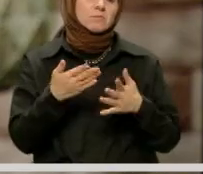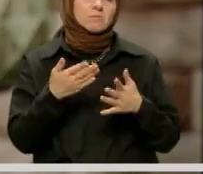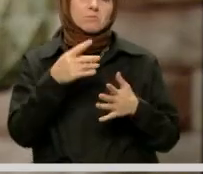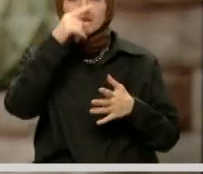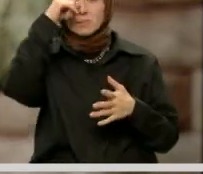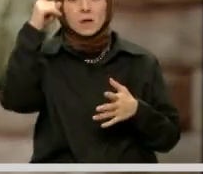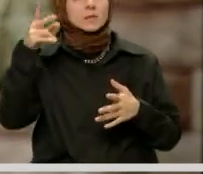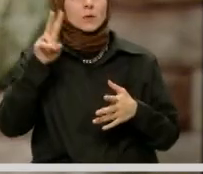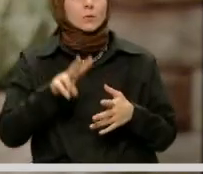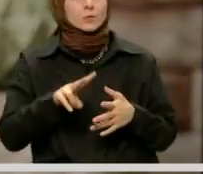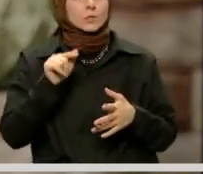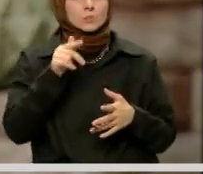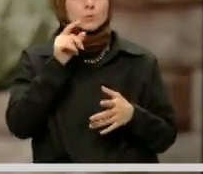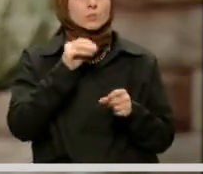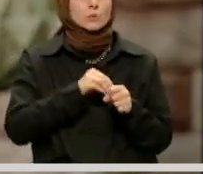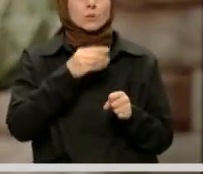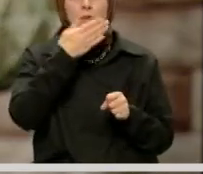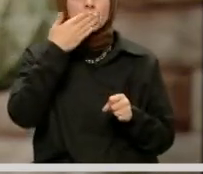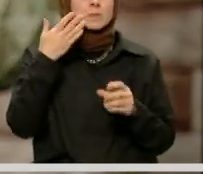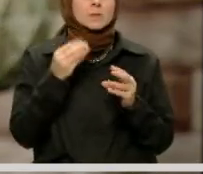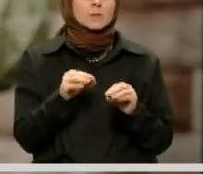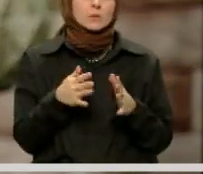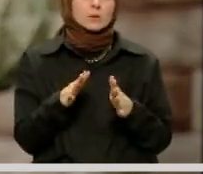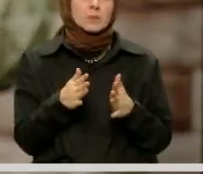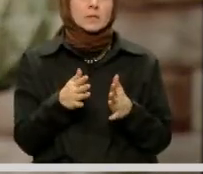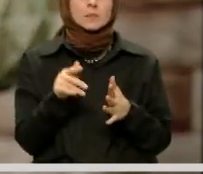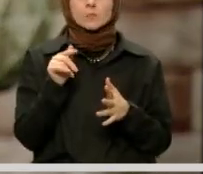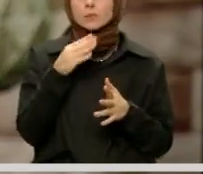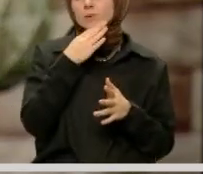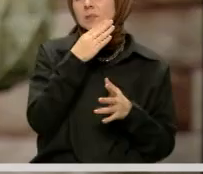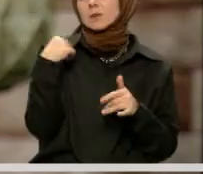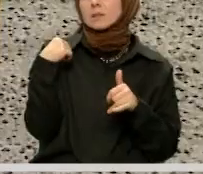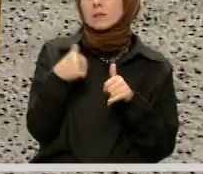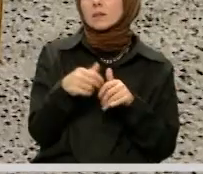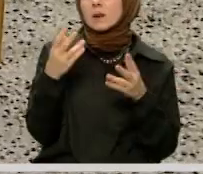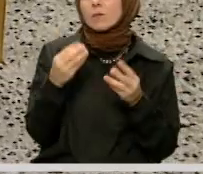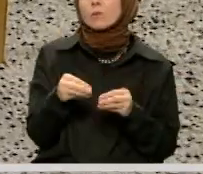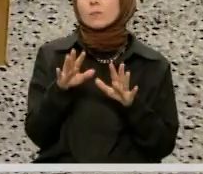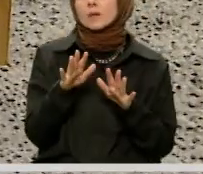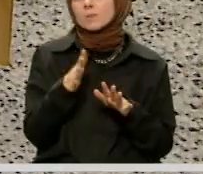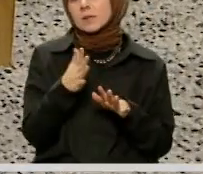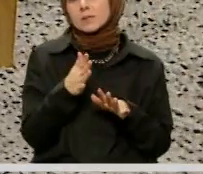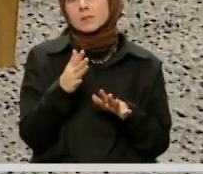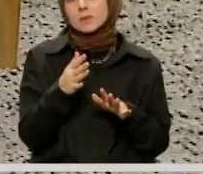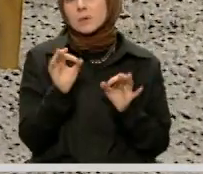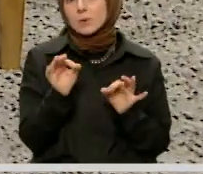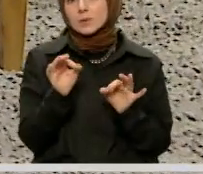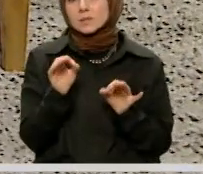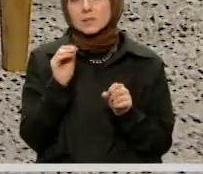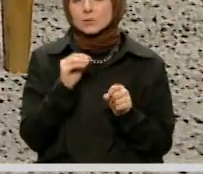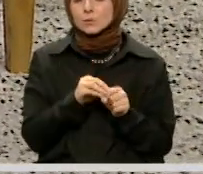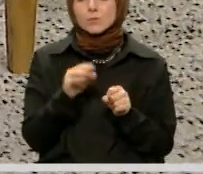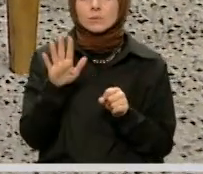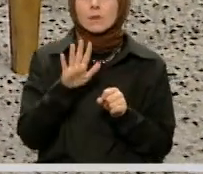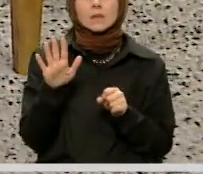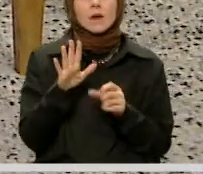bilemiyoruz. Bu son Ramazan'ımız olabilir. Bir daha elimize böyle bir fırsat gelmeyebilir. Öyleyse son